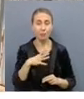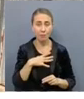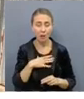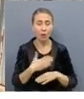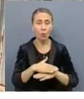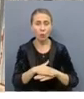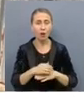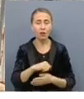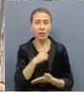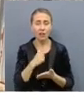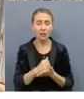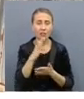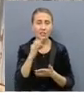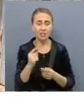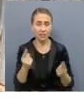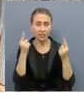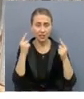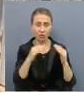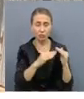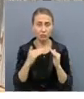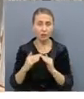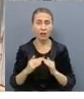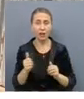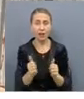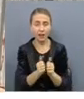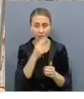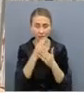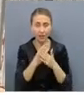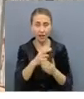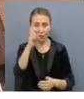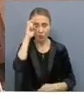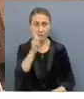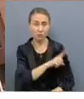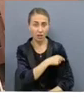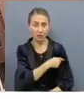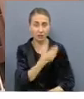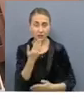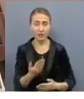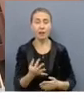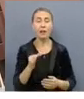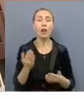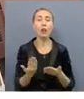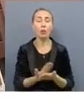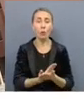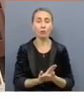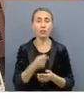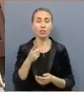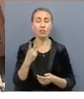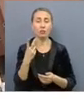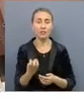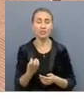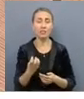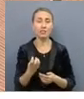основные социально значимые учреждения. Как вы видите, рядом находится государственная больница. Новая школа на 1200 мест, которая